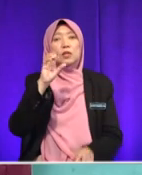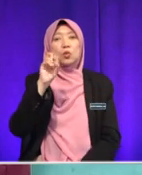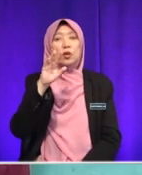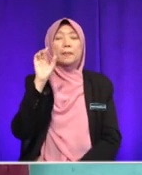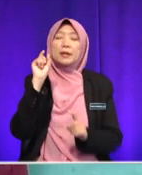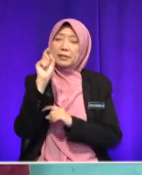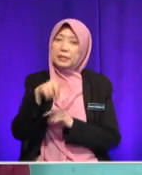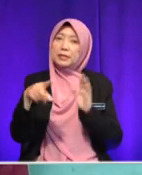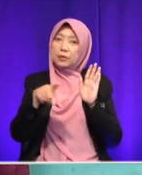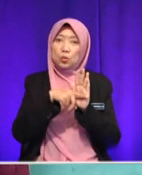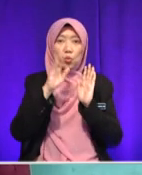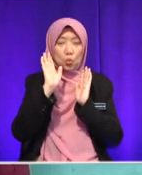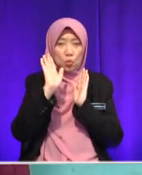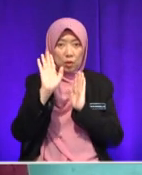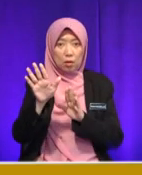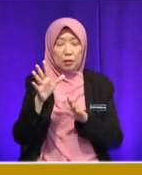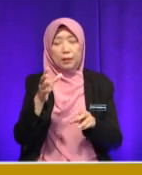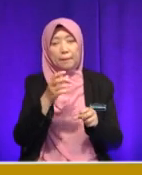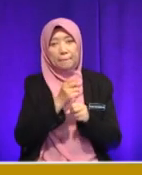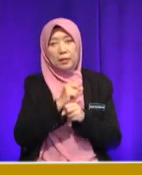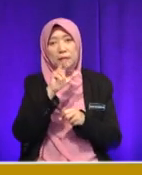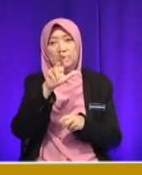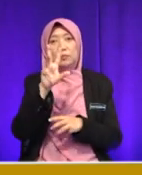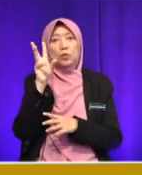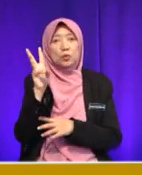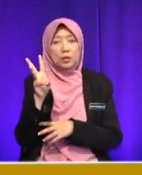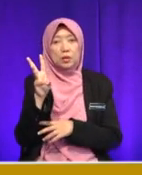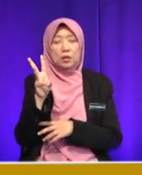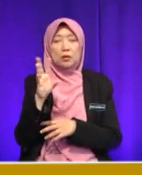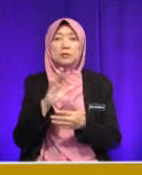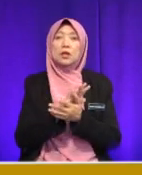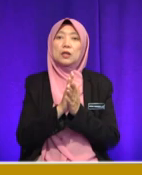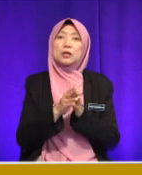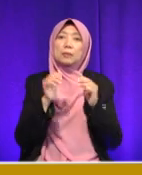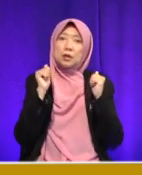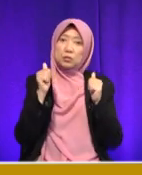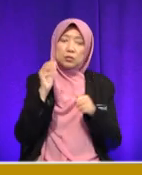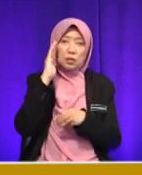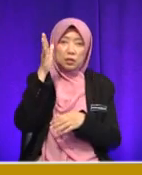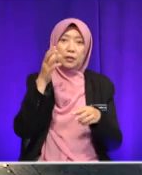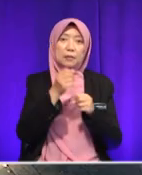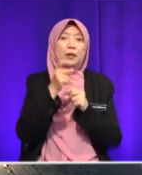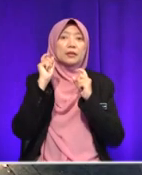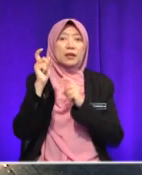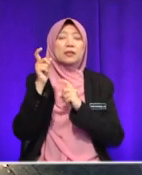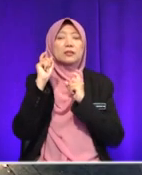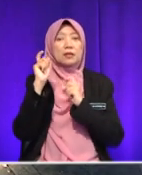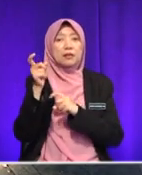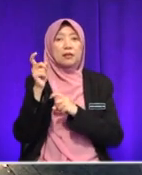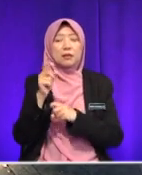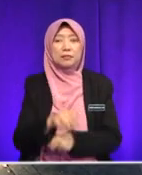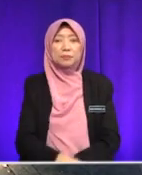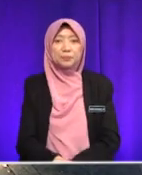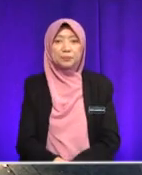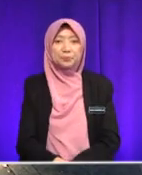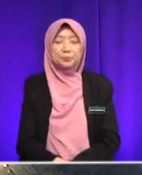tolak. Jadi kita tolak, kita dapat 36. Jadi Livanish bagus, Livanish akan dapat ganjaran. Dapat ganjaran. Okey, baik.